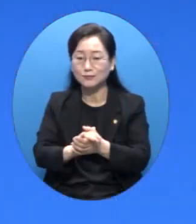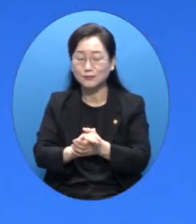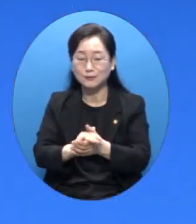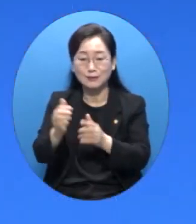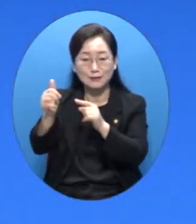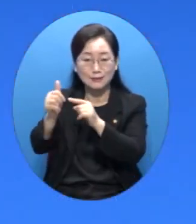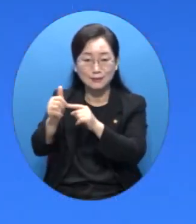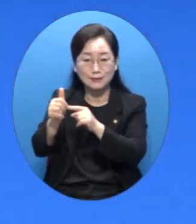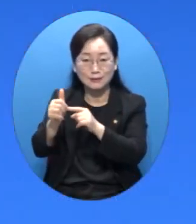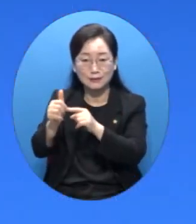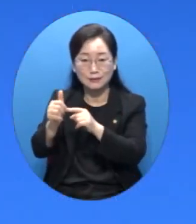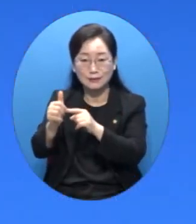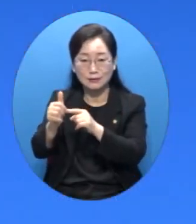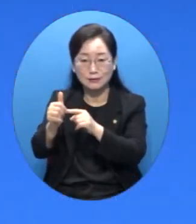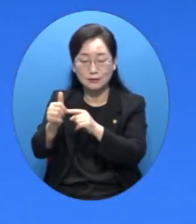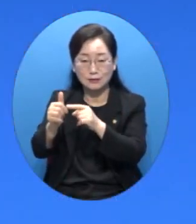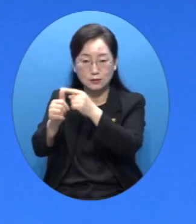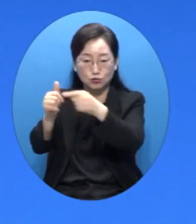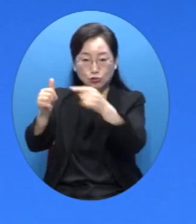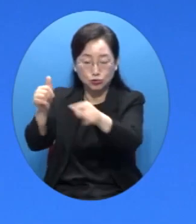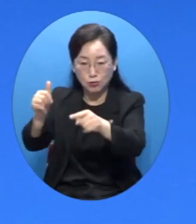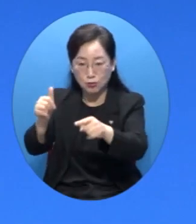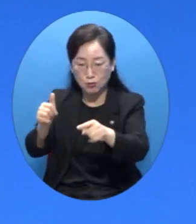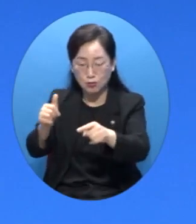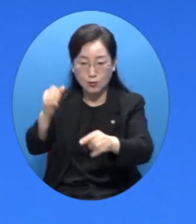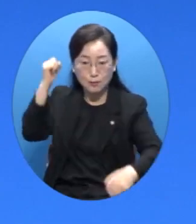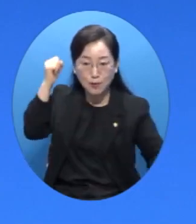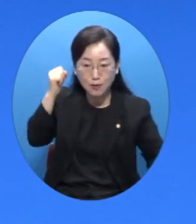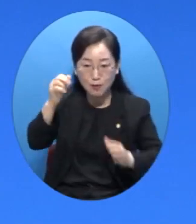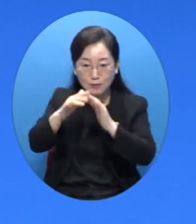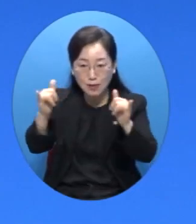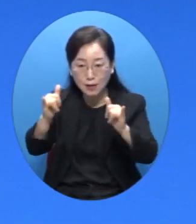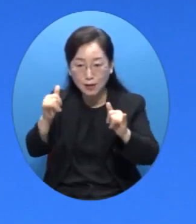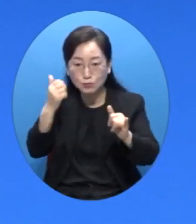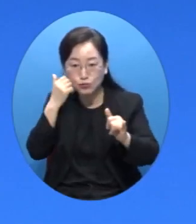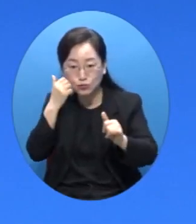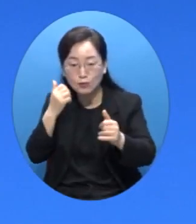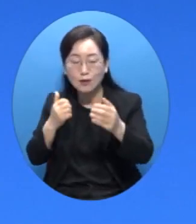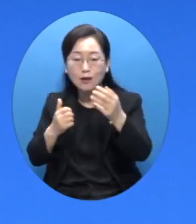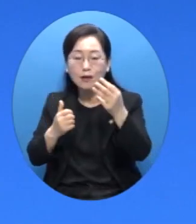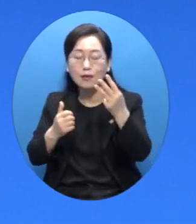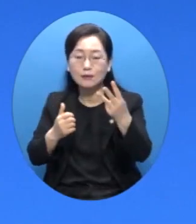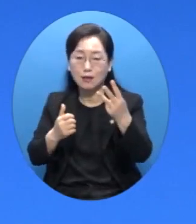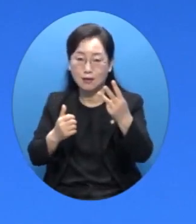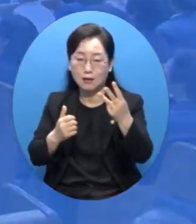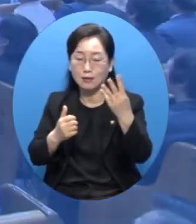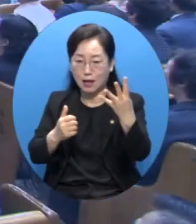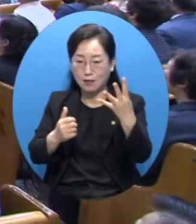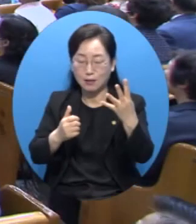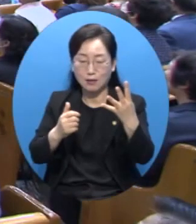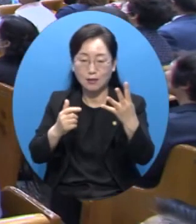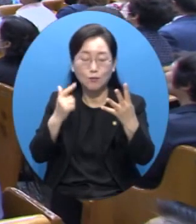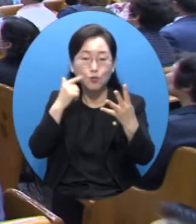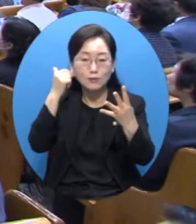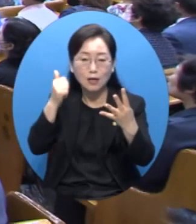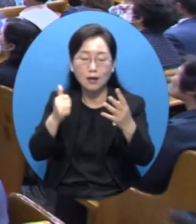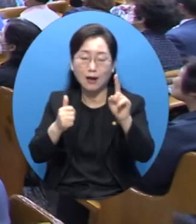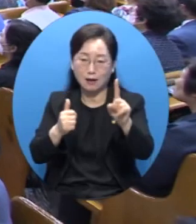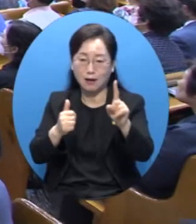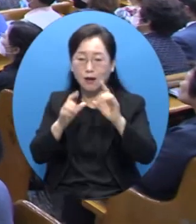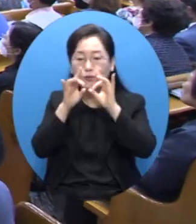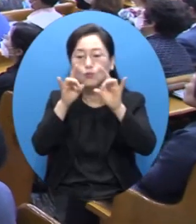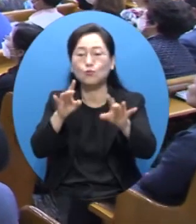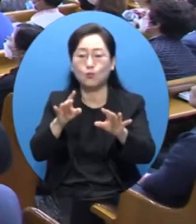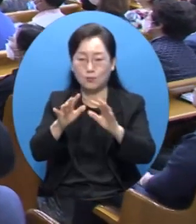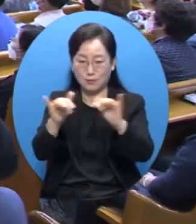지밀력과 친구들 죽였는데 앞장섰던 창을 찔렀던 사람들 포함해서 4명이 목사가 되고 한 명은 전도자가 되었습니다. 이 내용을